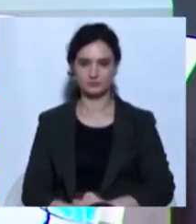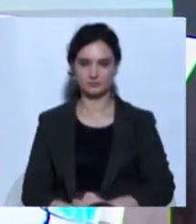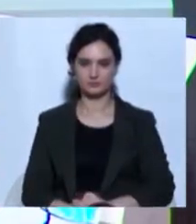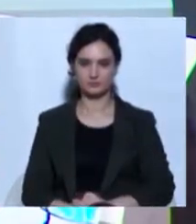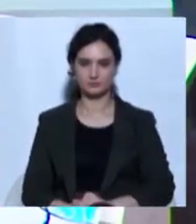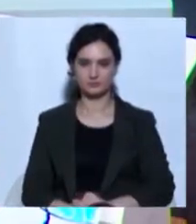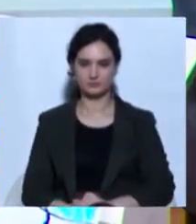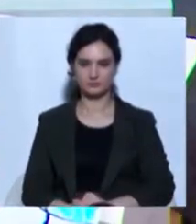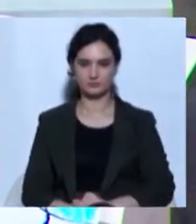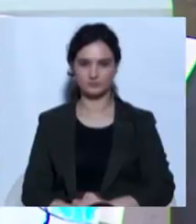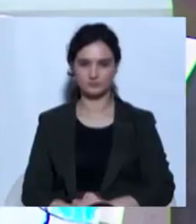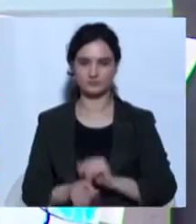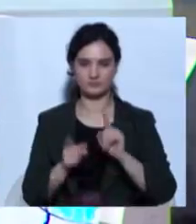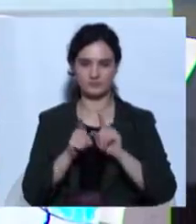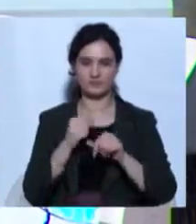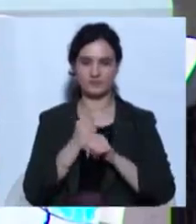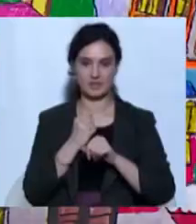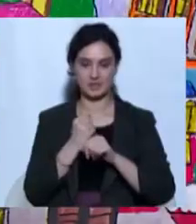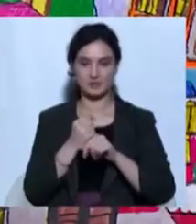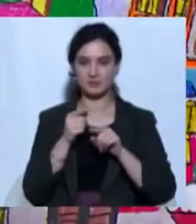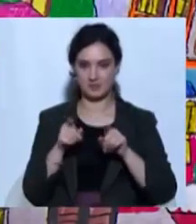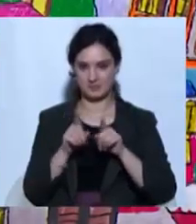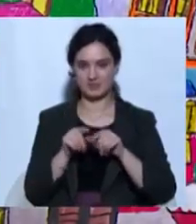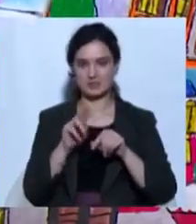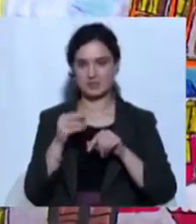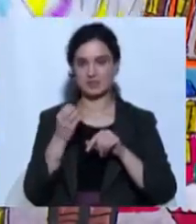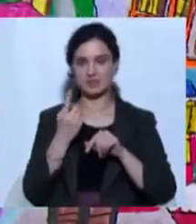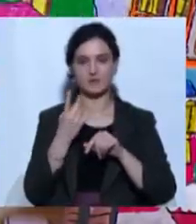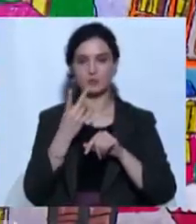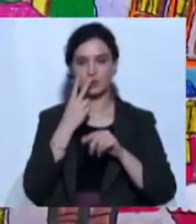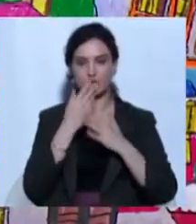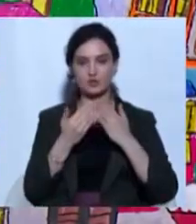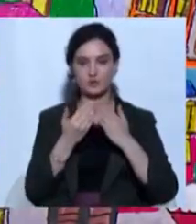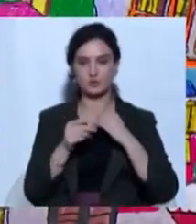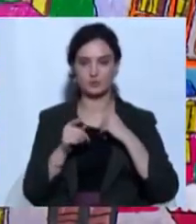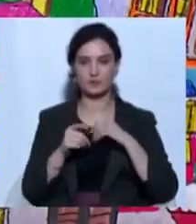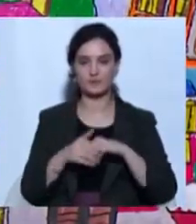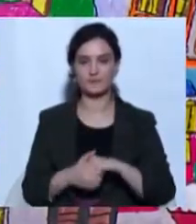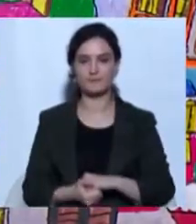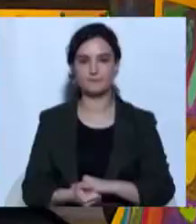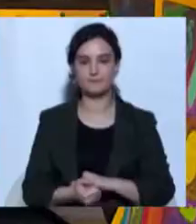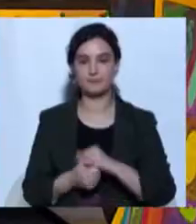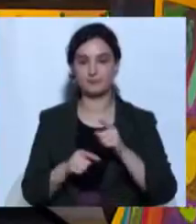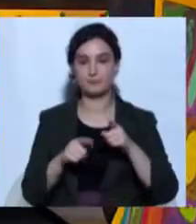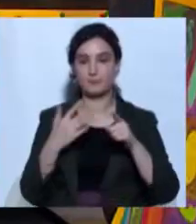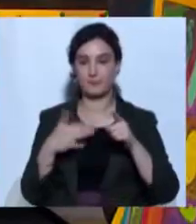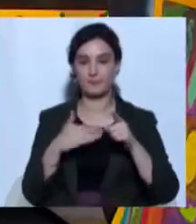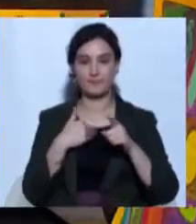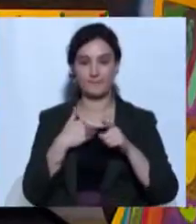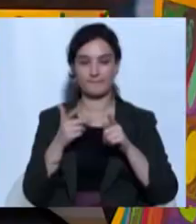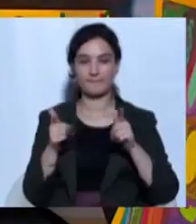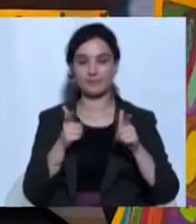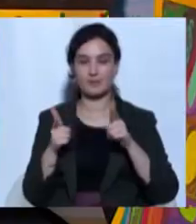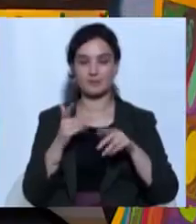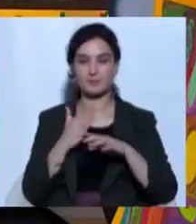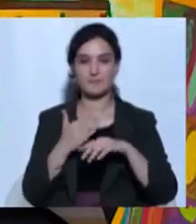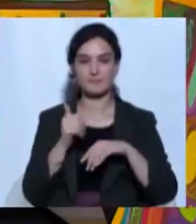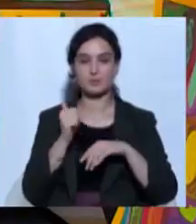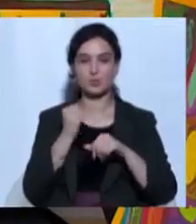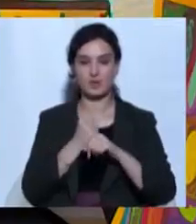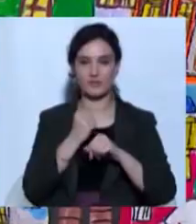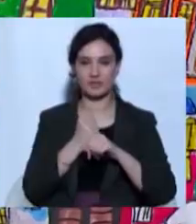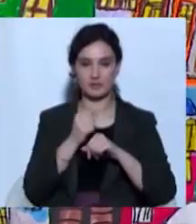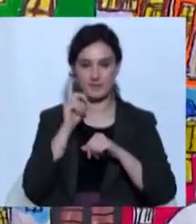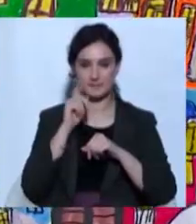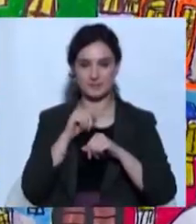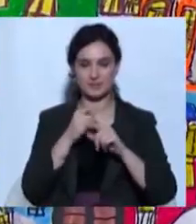აი ესეთი პრინციპით ვაკეთებთ ამასაც და კიდევ ერთი უნდა გაჩვენოთ. ეს უკვე მე მაქვს გამზადებული და როგორ